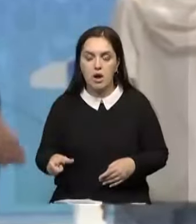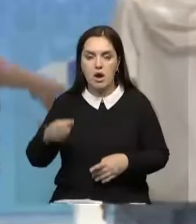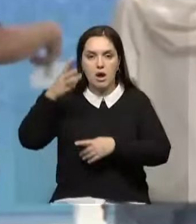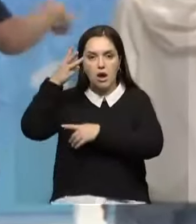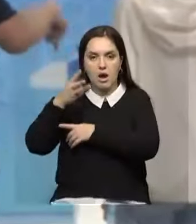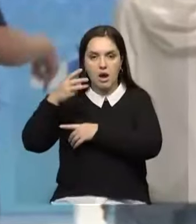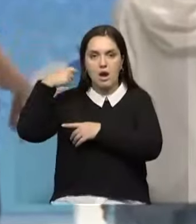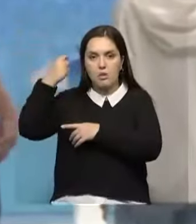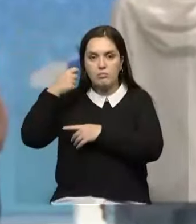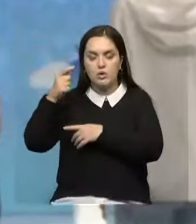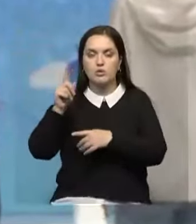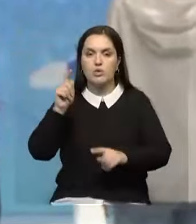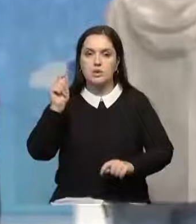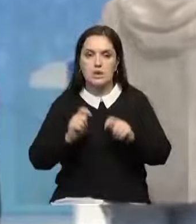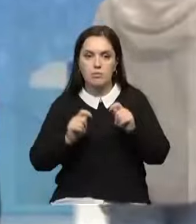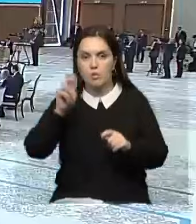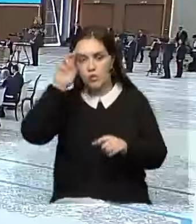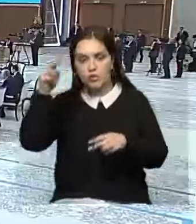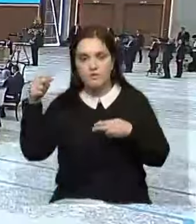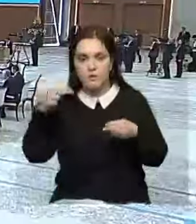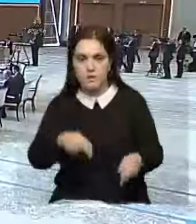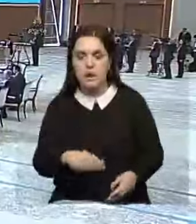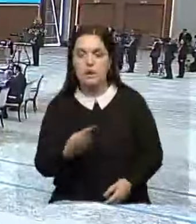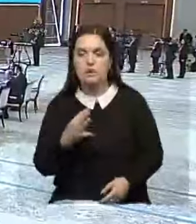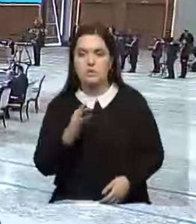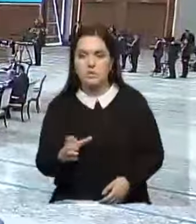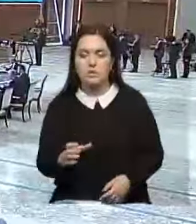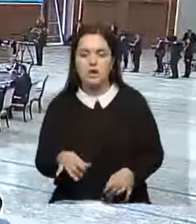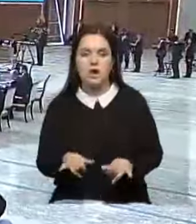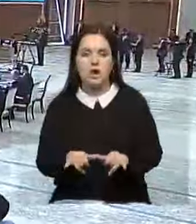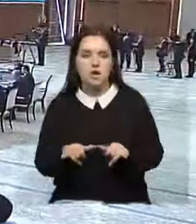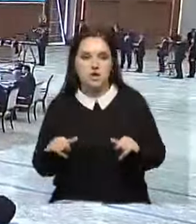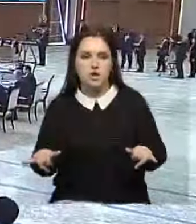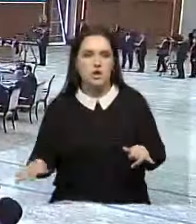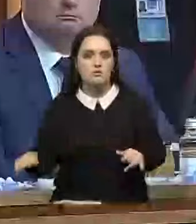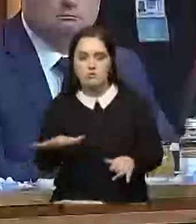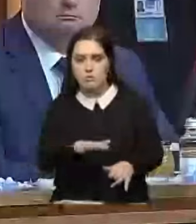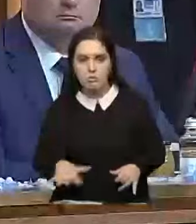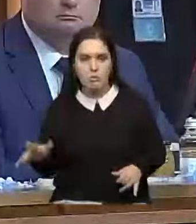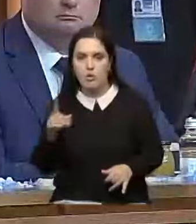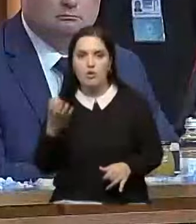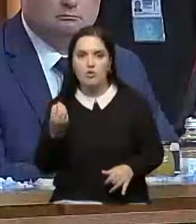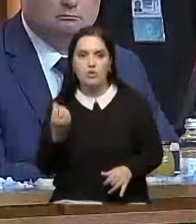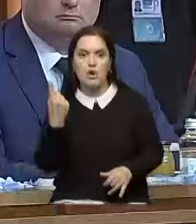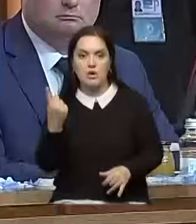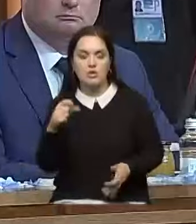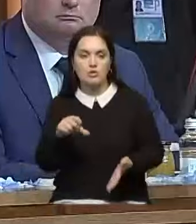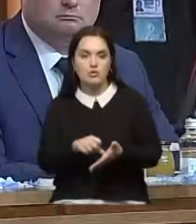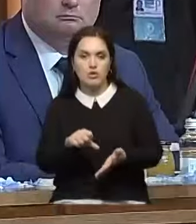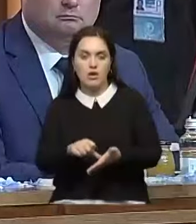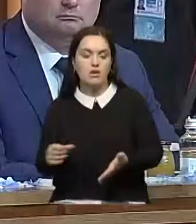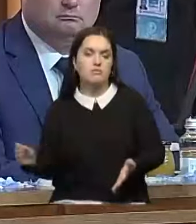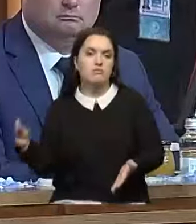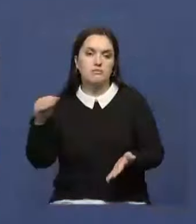чтобы освещать и саммит, и госвизит. ШОС расширяет географию. Организация пополнилась новым участником –